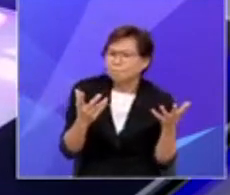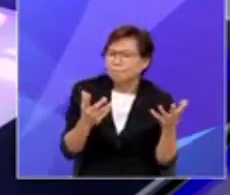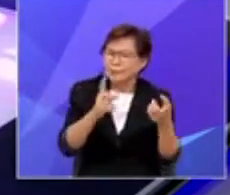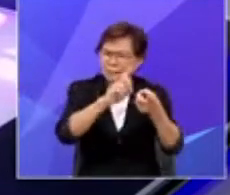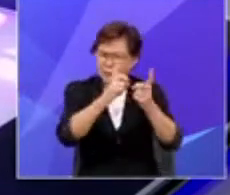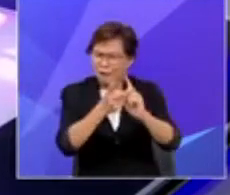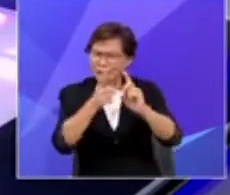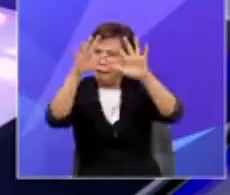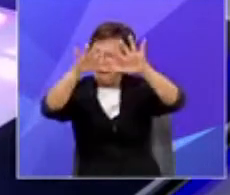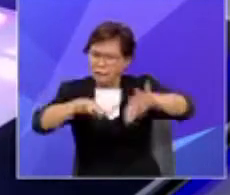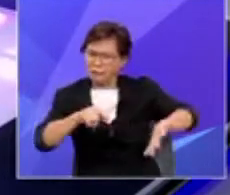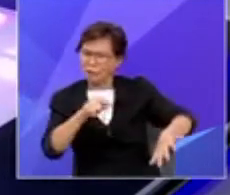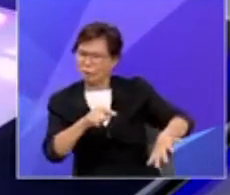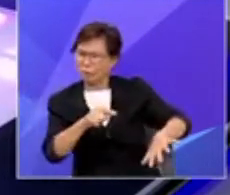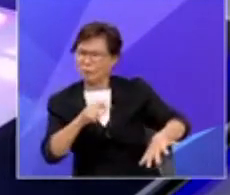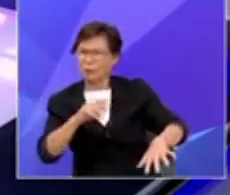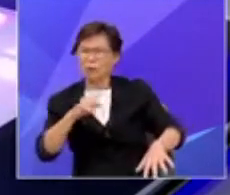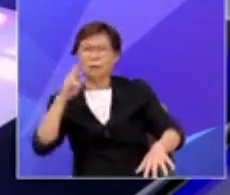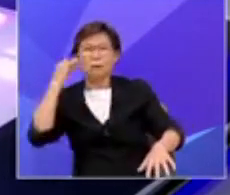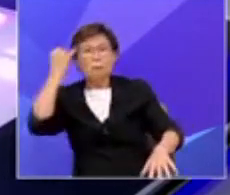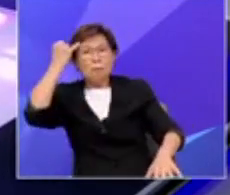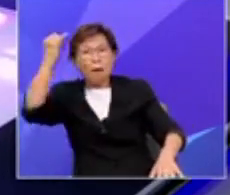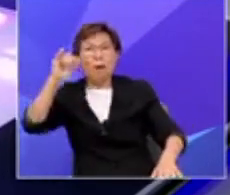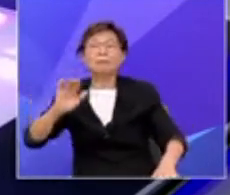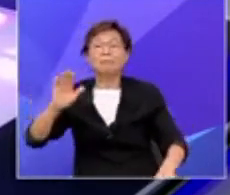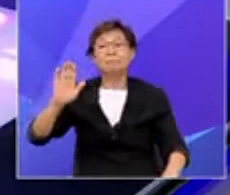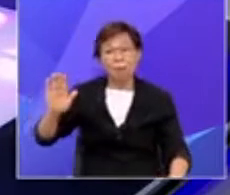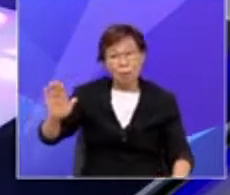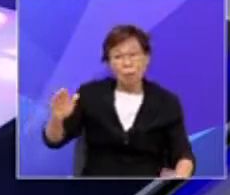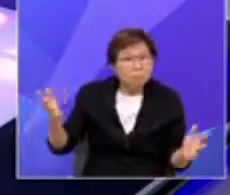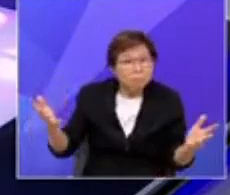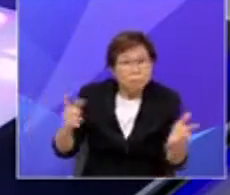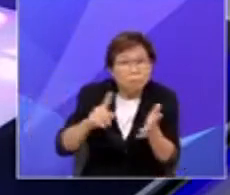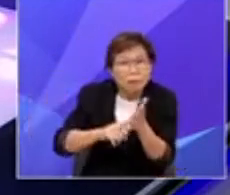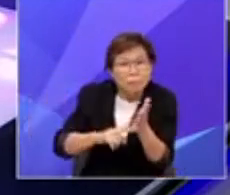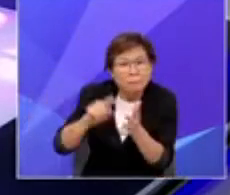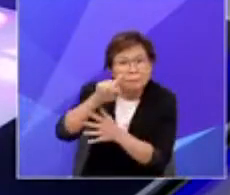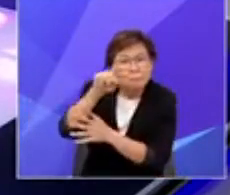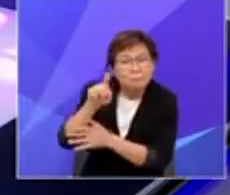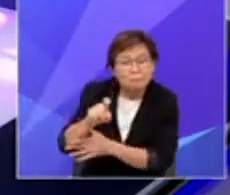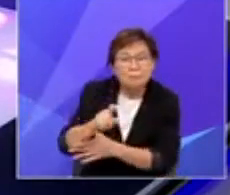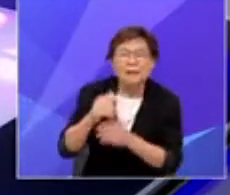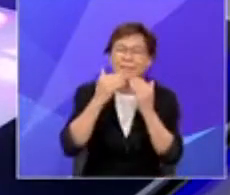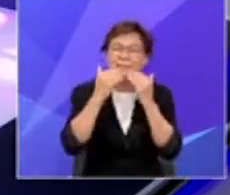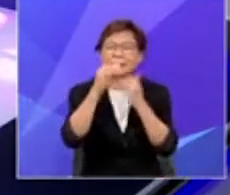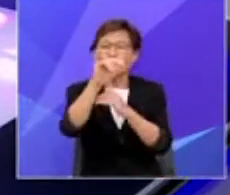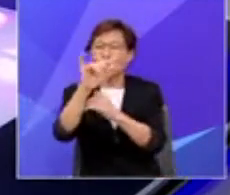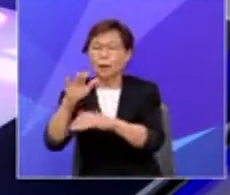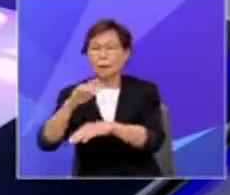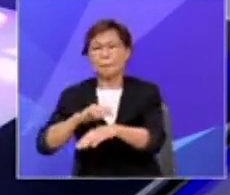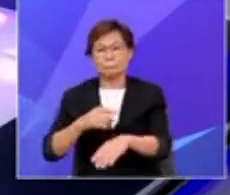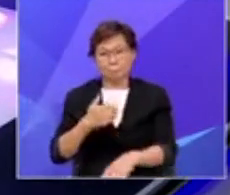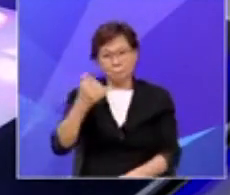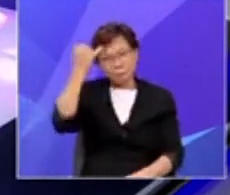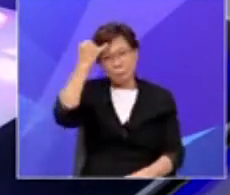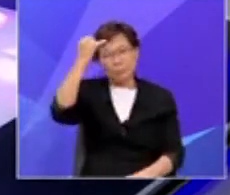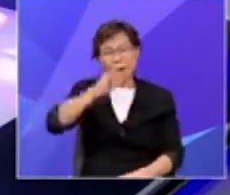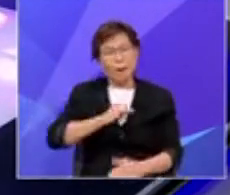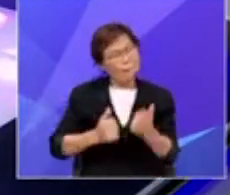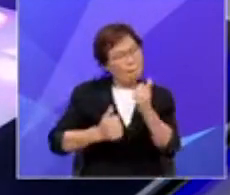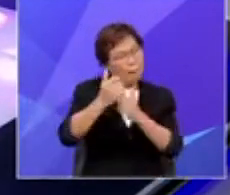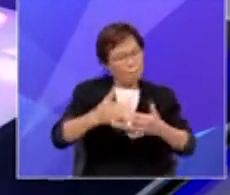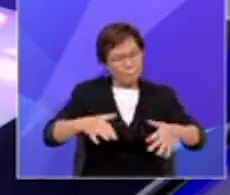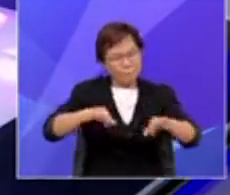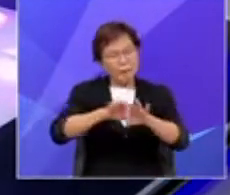detail Asia Mito pada pandangan sedari rapper dia berhasil dipadamkan saya yang paling penting